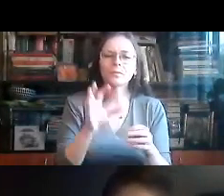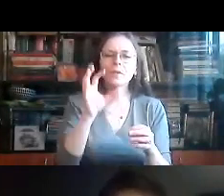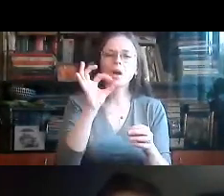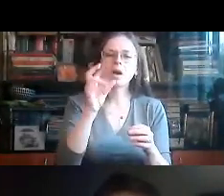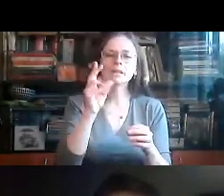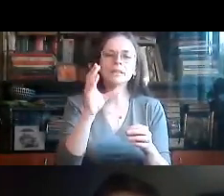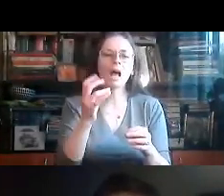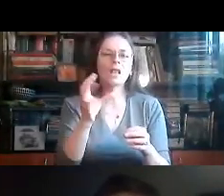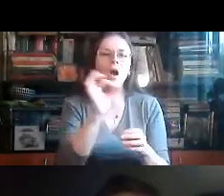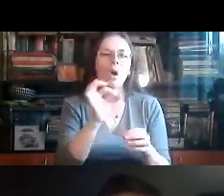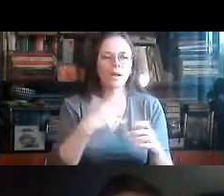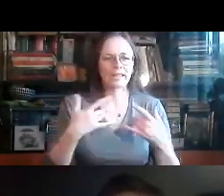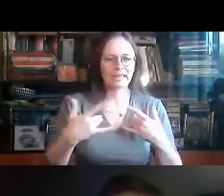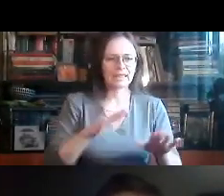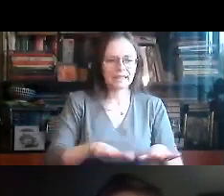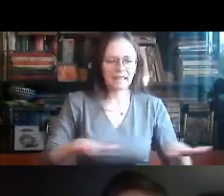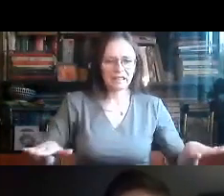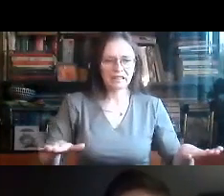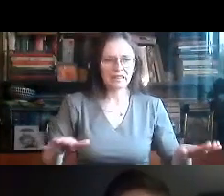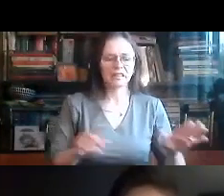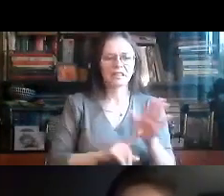это очень грустно прозвучало, потому что...